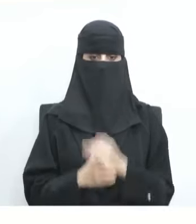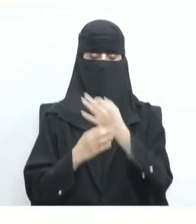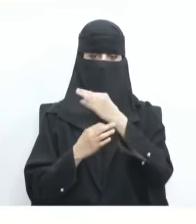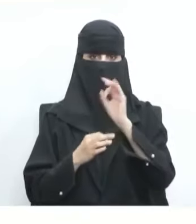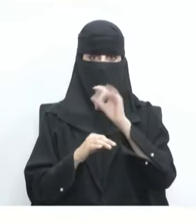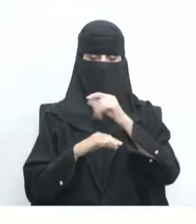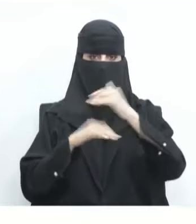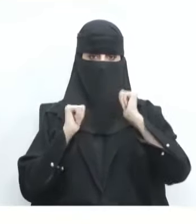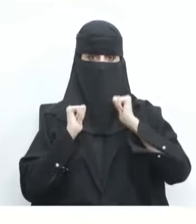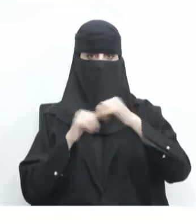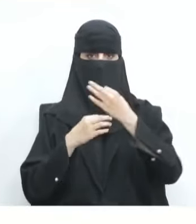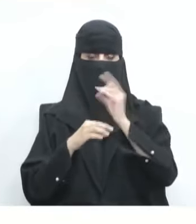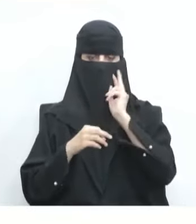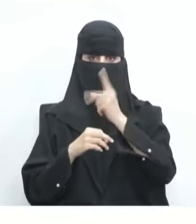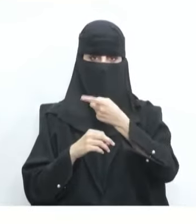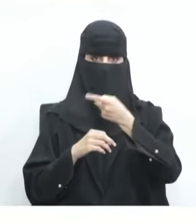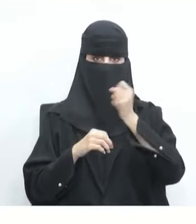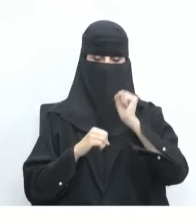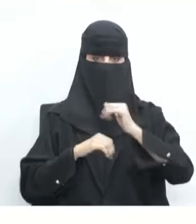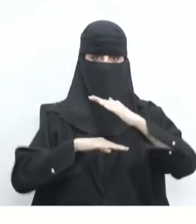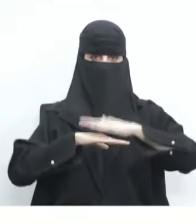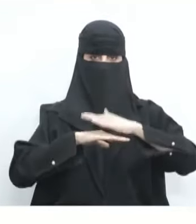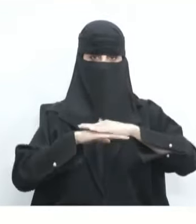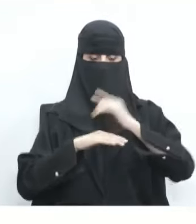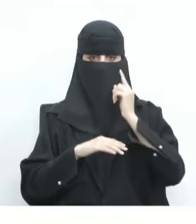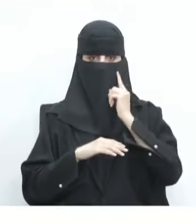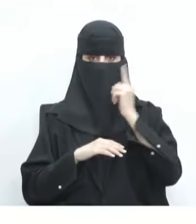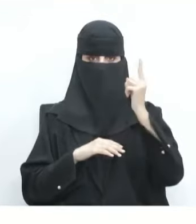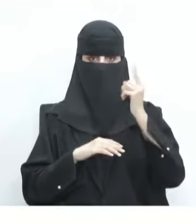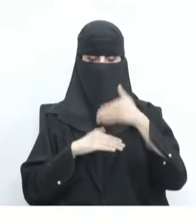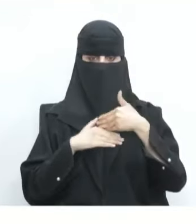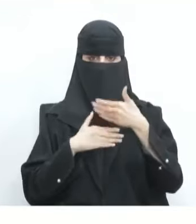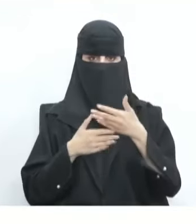ان يتعرف الطالب على اداب الاستماع ويطبقها